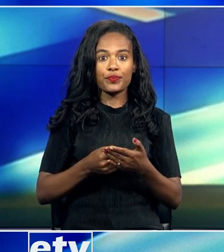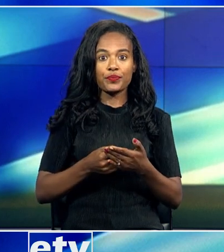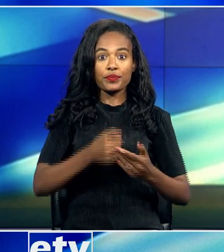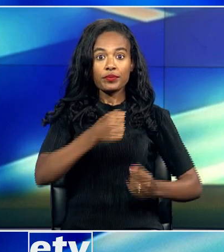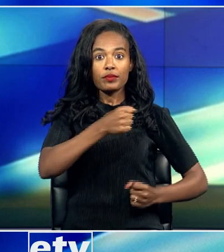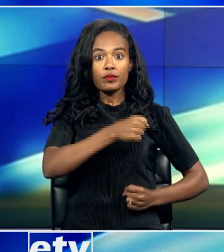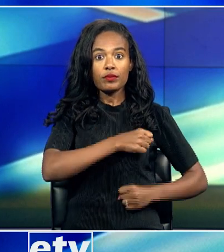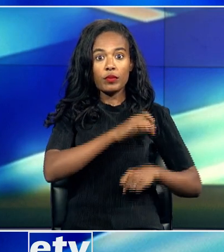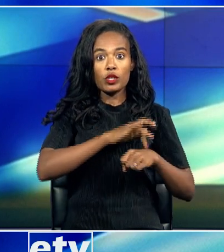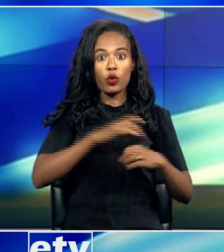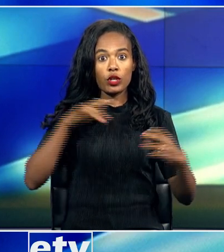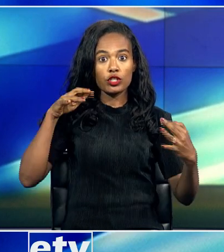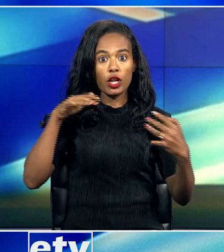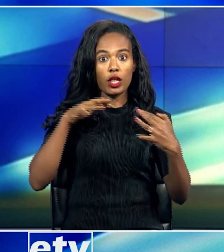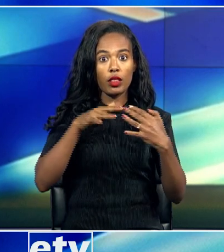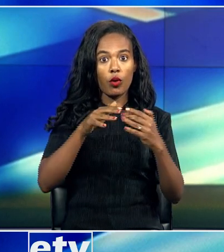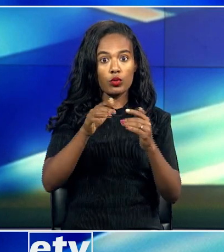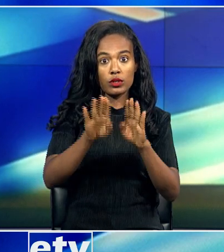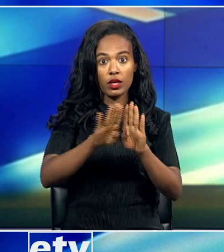በሰራዊታችን ላይ ተኩስ ከፍተዋል።